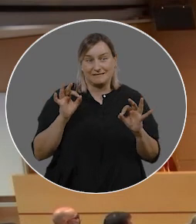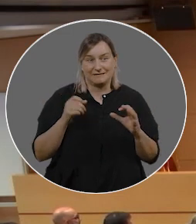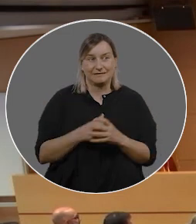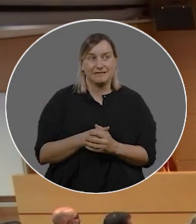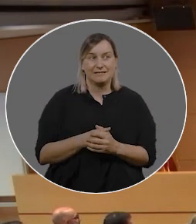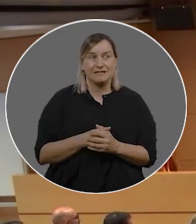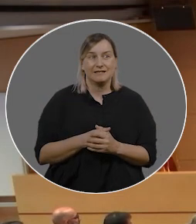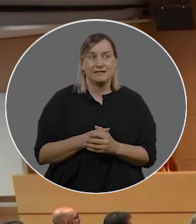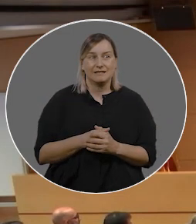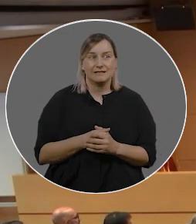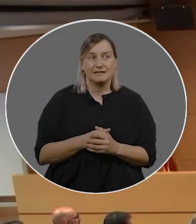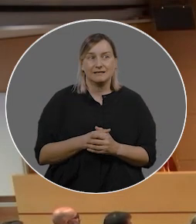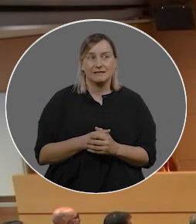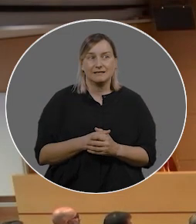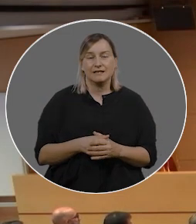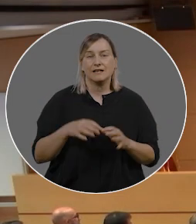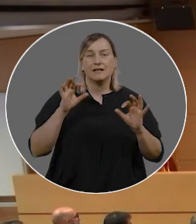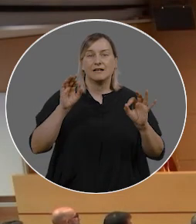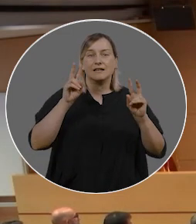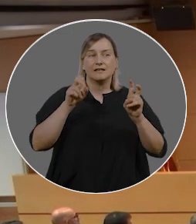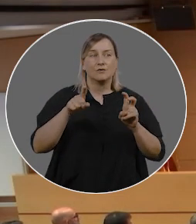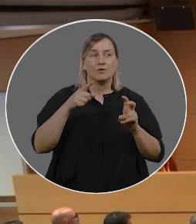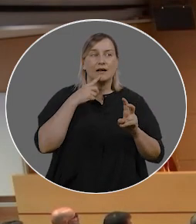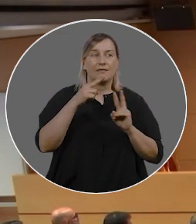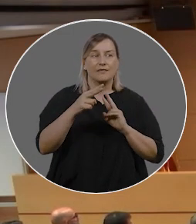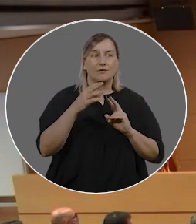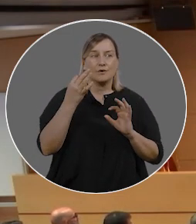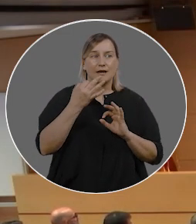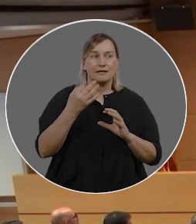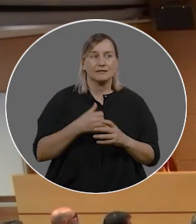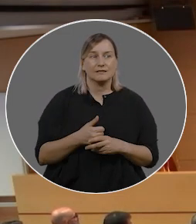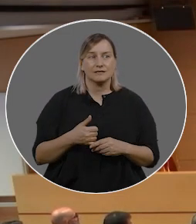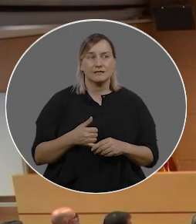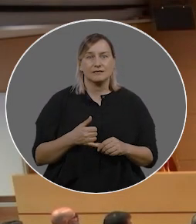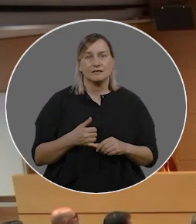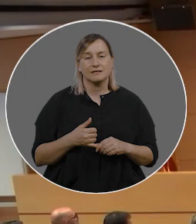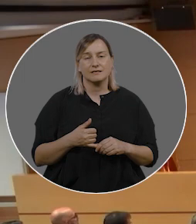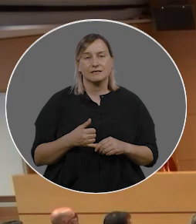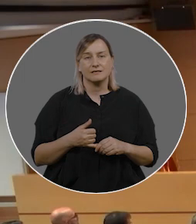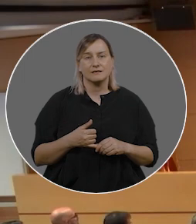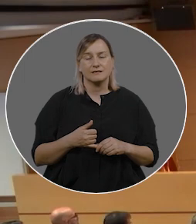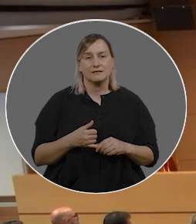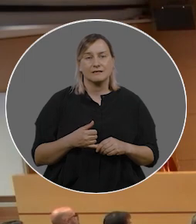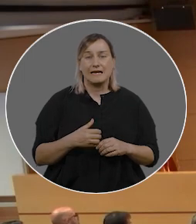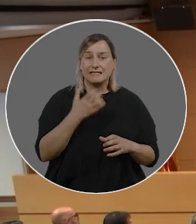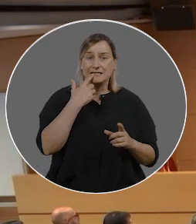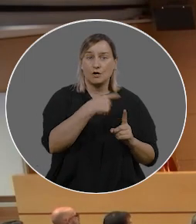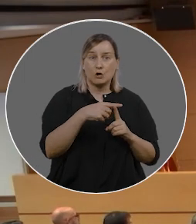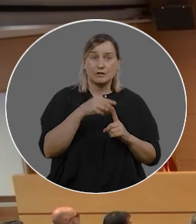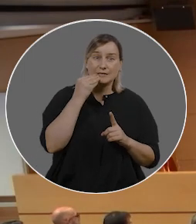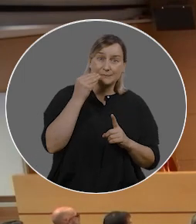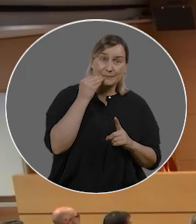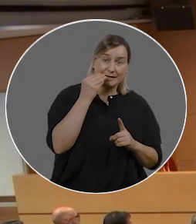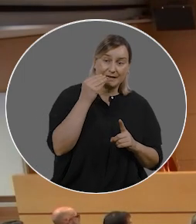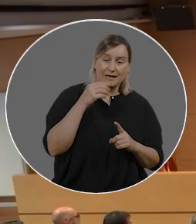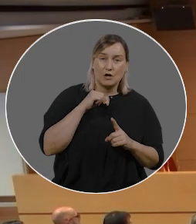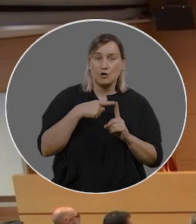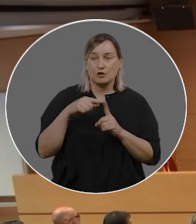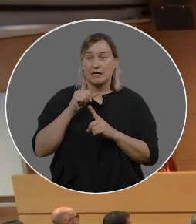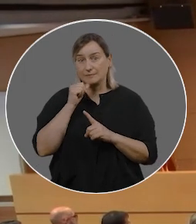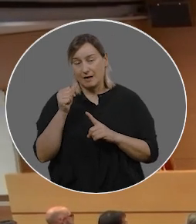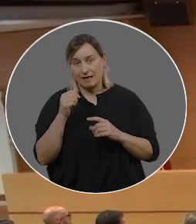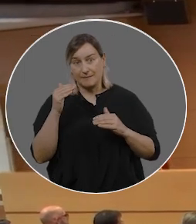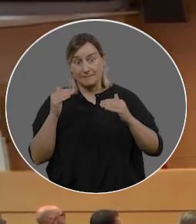Ah, va. Que... Si que al final l'únic que et marca és, et fa, si tens més coses bé que malament,